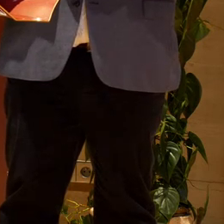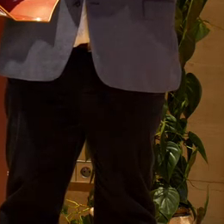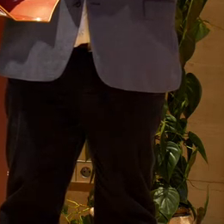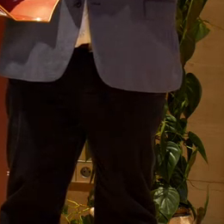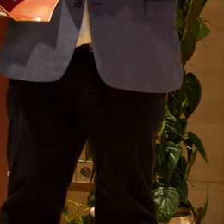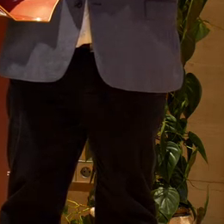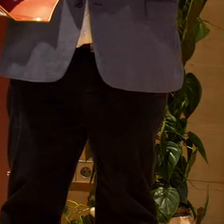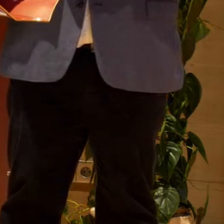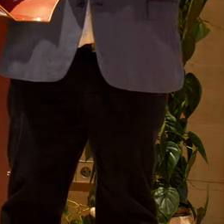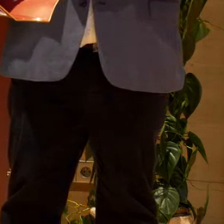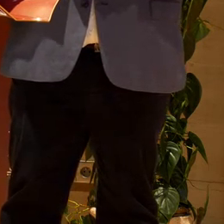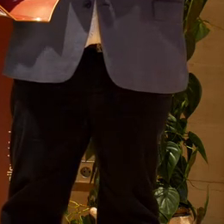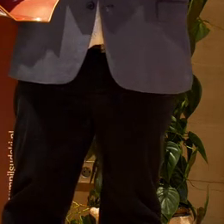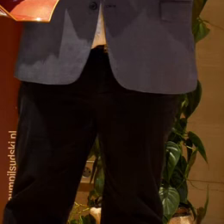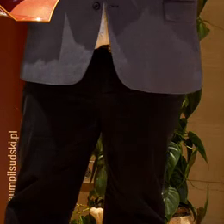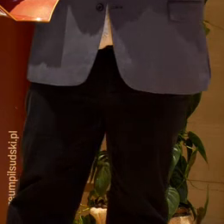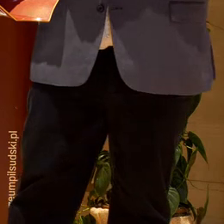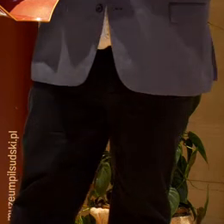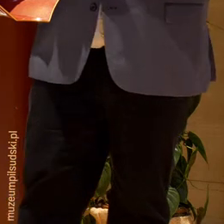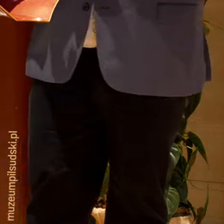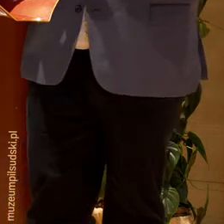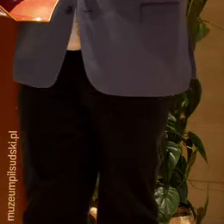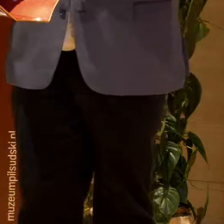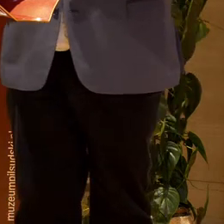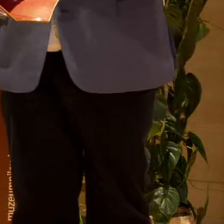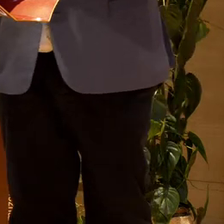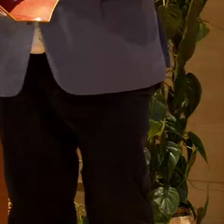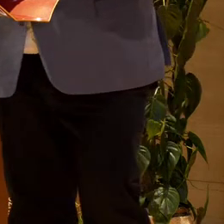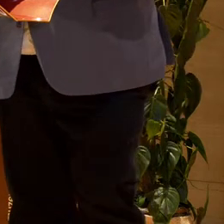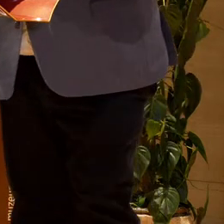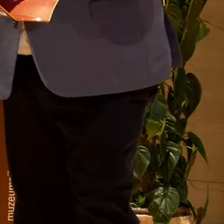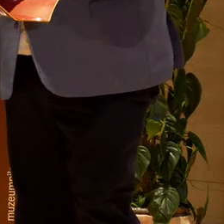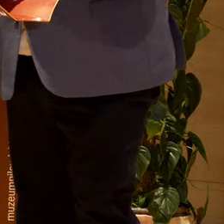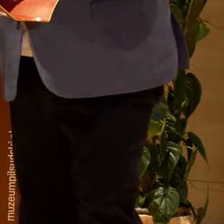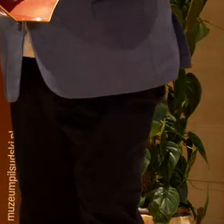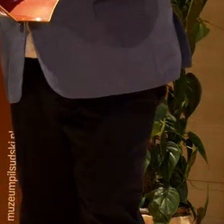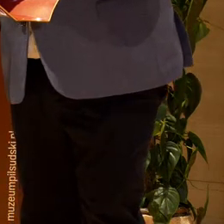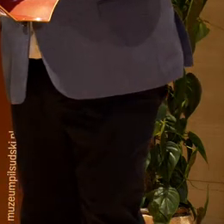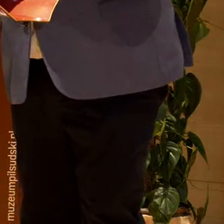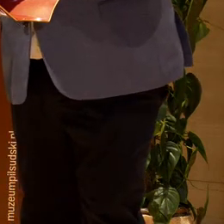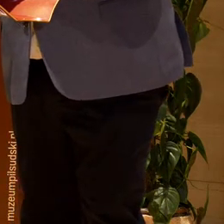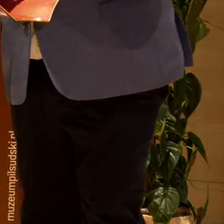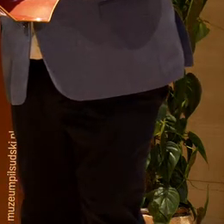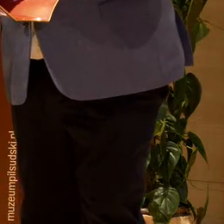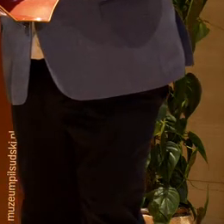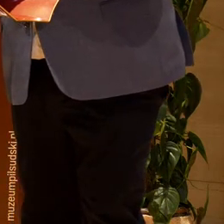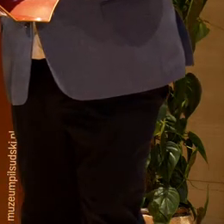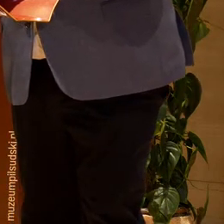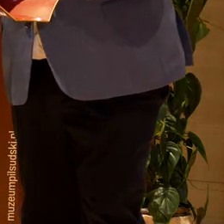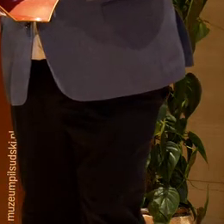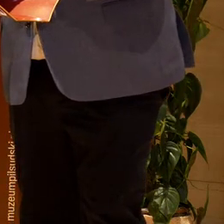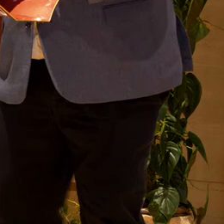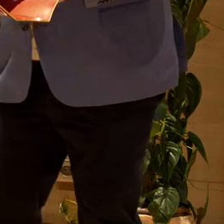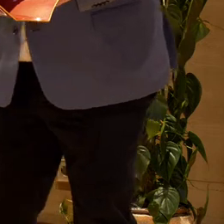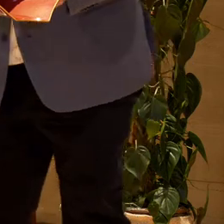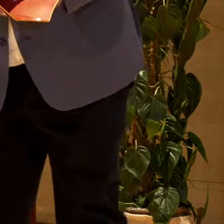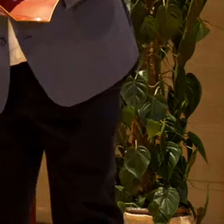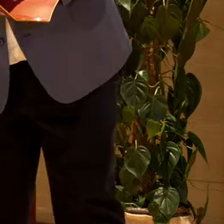i utwór to Rozkoszna Polka Mazurka. Oryginalne nagranie wydane w